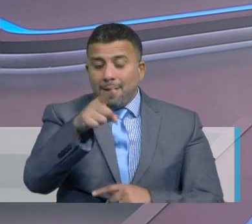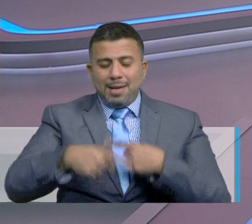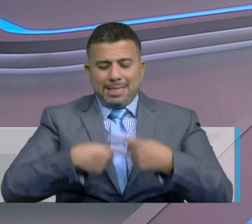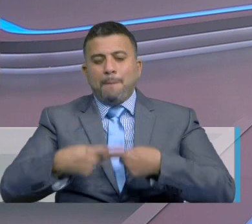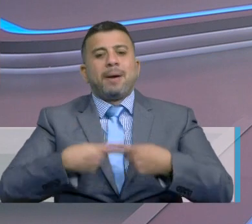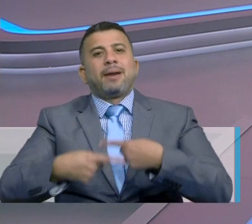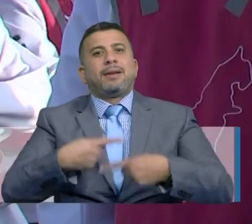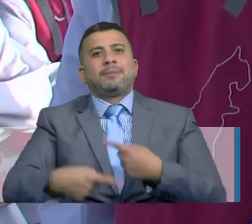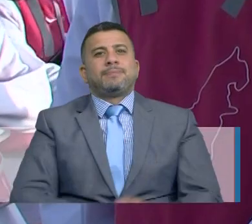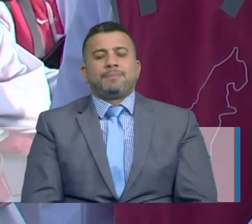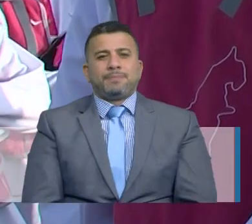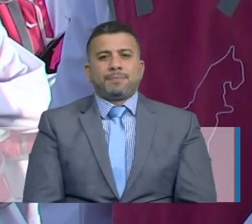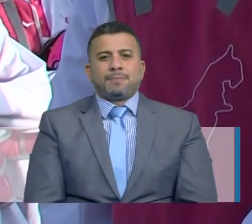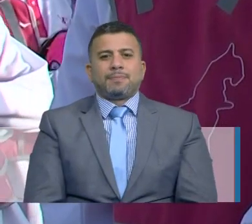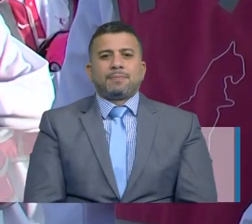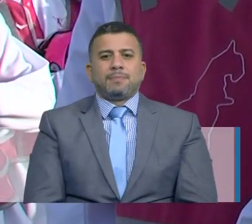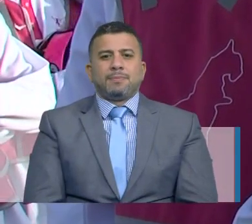نستمر.